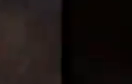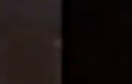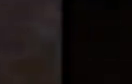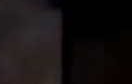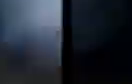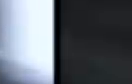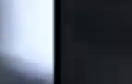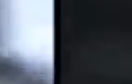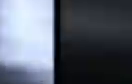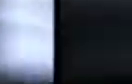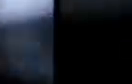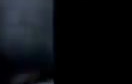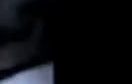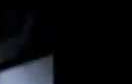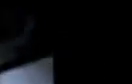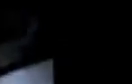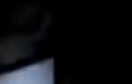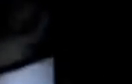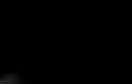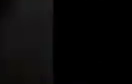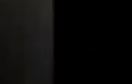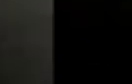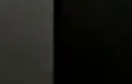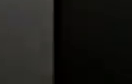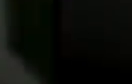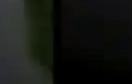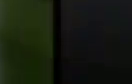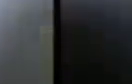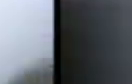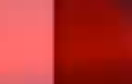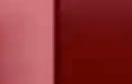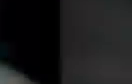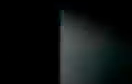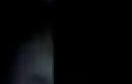Nagkakagulo ang mga lalaking ito sa banyo ng isang bahay sa Quezon City.